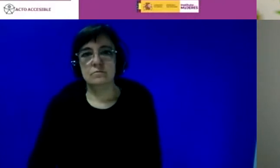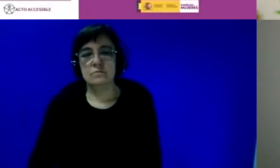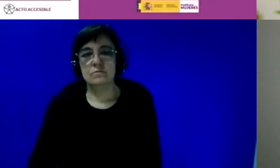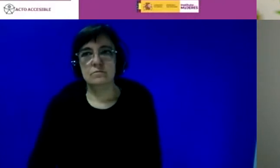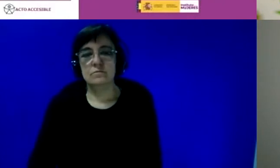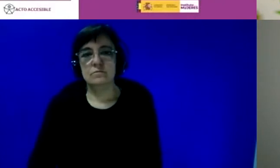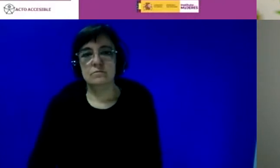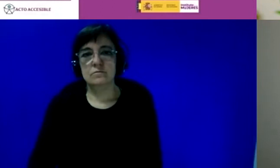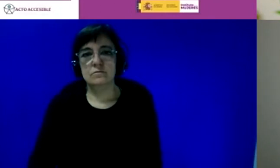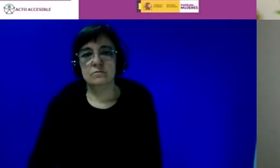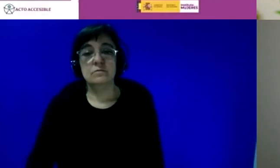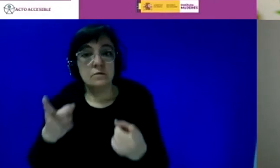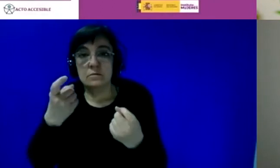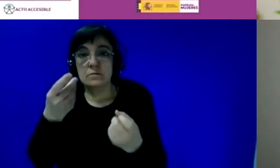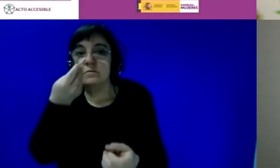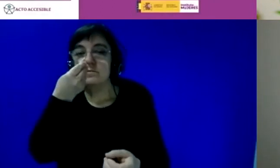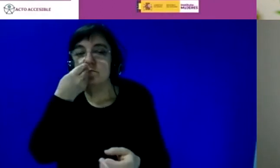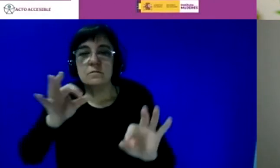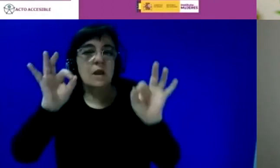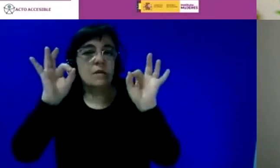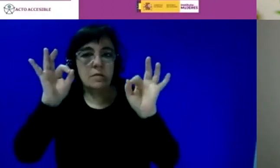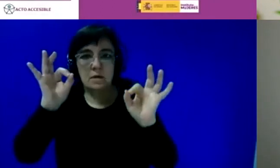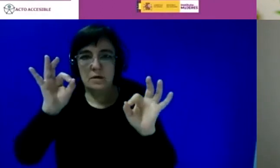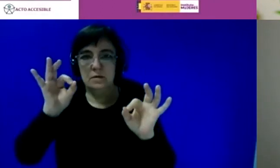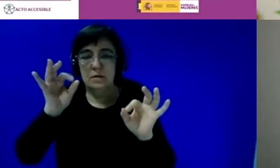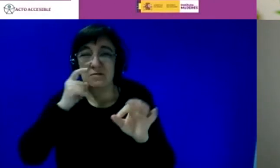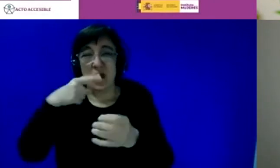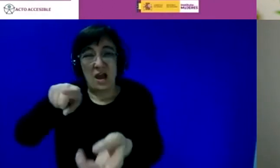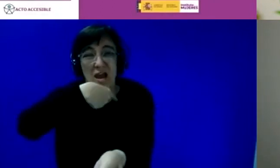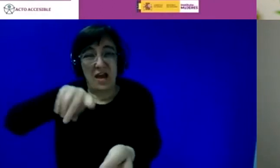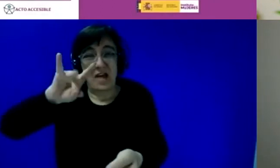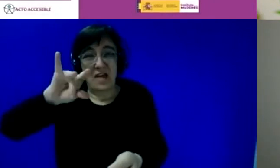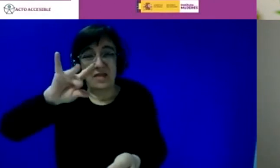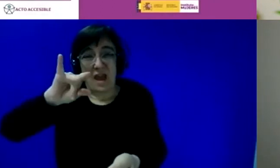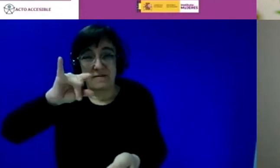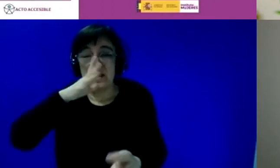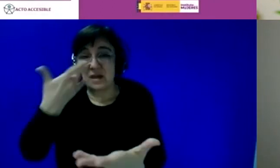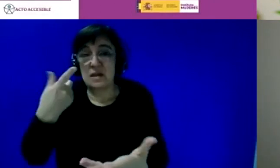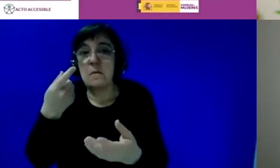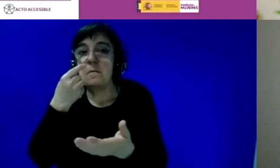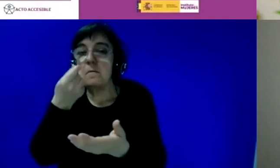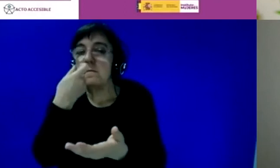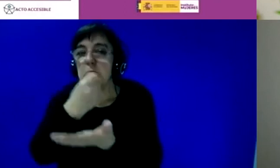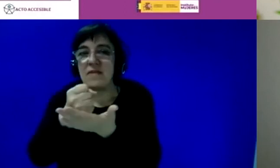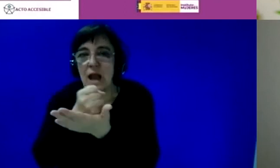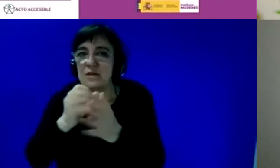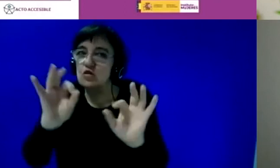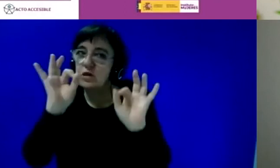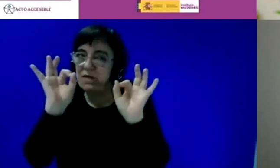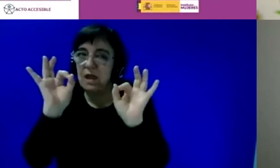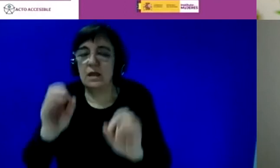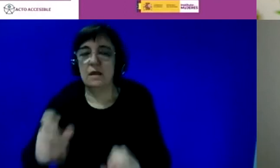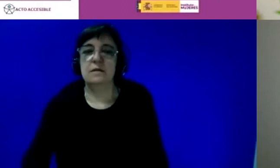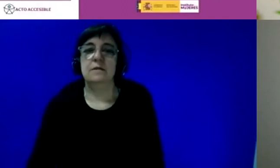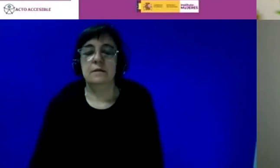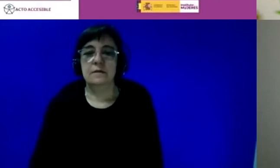or medicines for people with orphan diseases. Держава, волонтери, громадські організації зараз роблять все